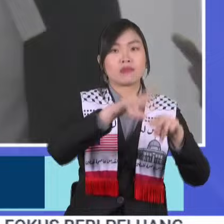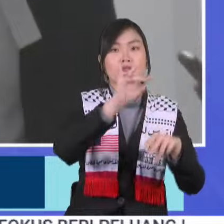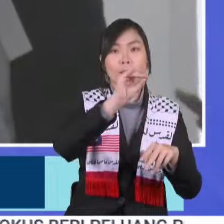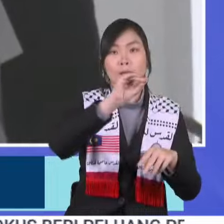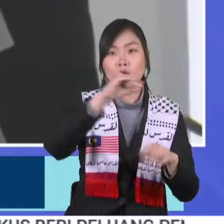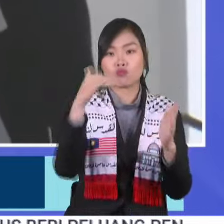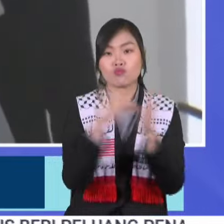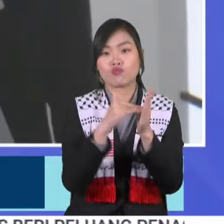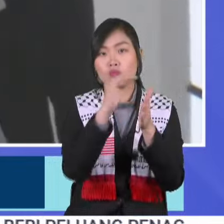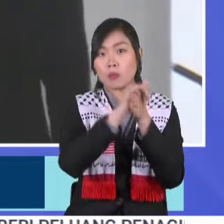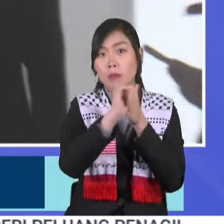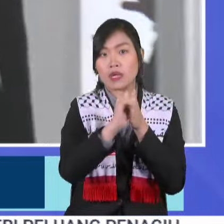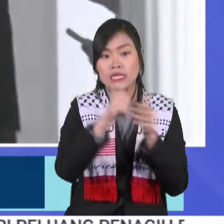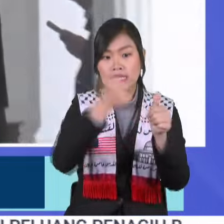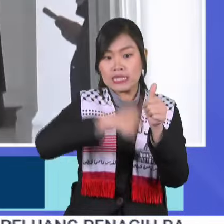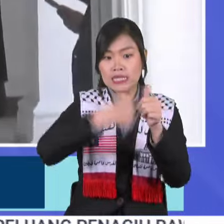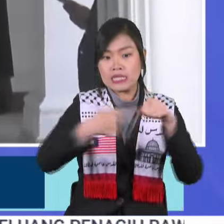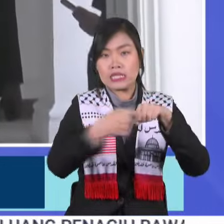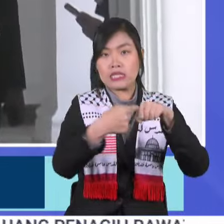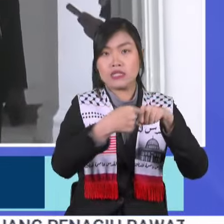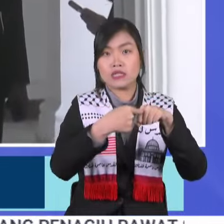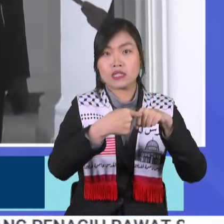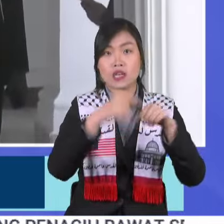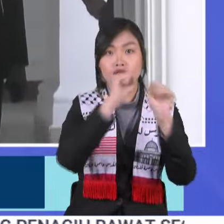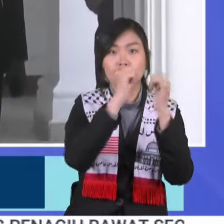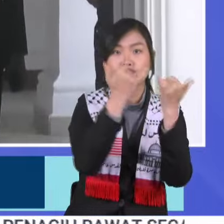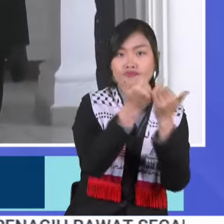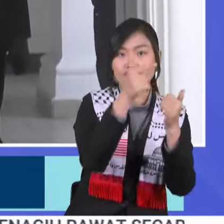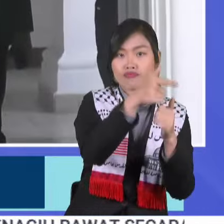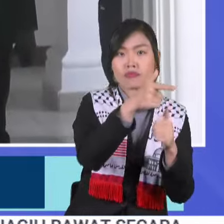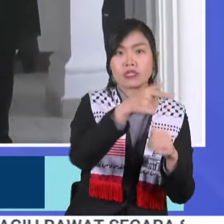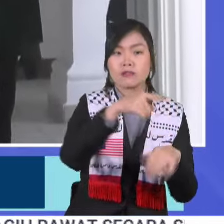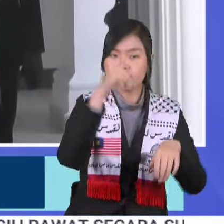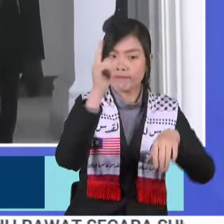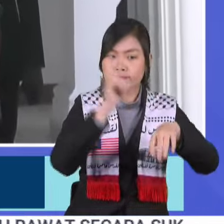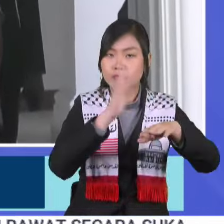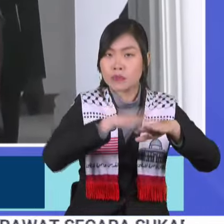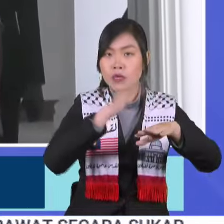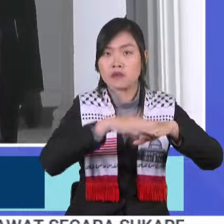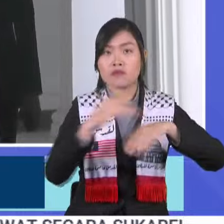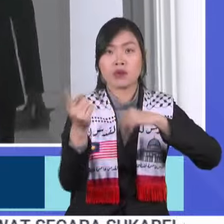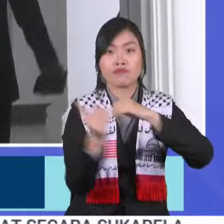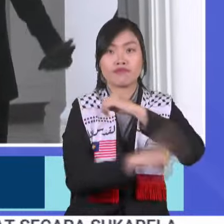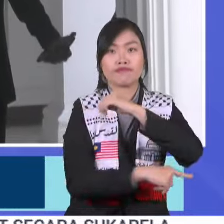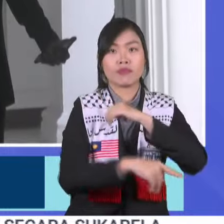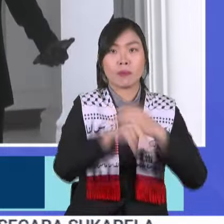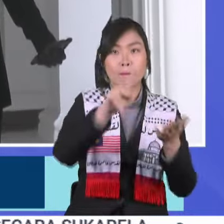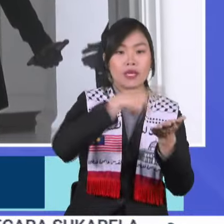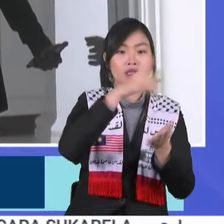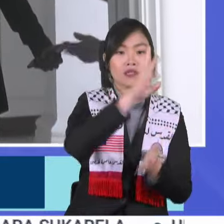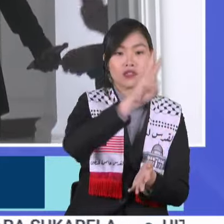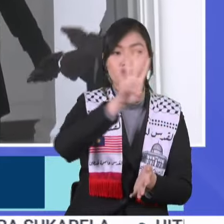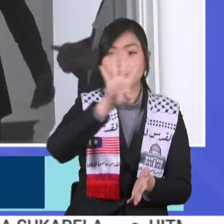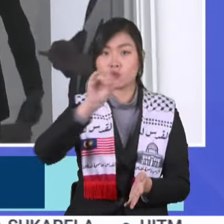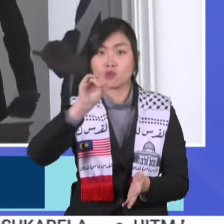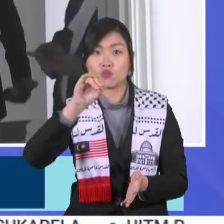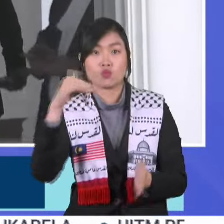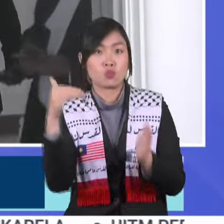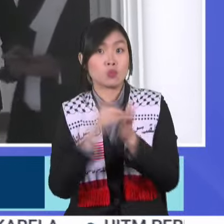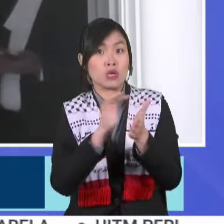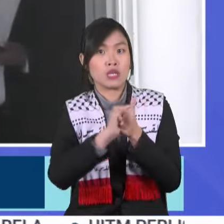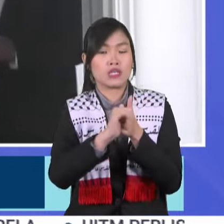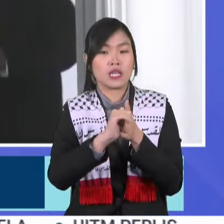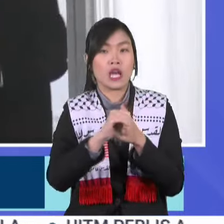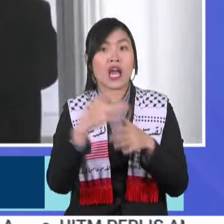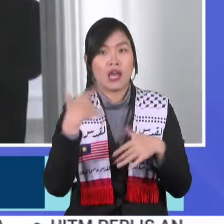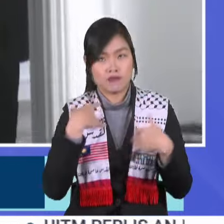RM80,000 setiap pertuduhan. Syarikat P-Tech Resources yang berhad diperintahkan membayar denda RM640,000